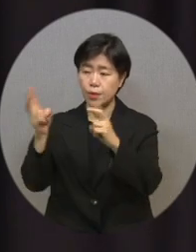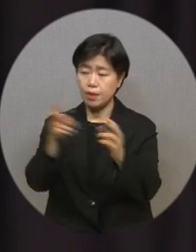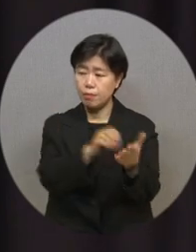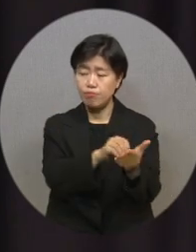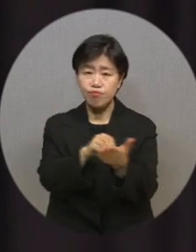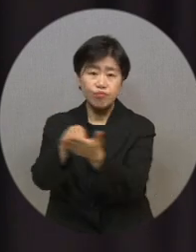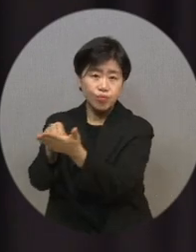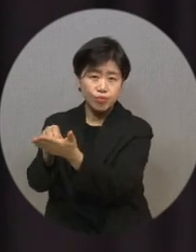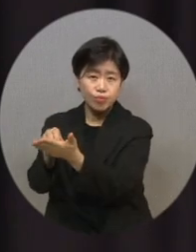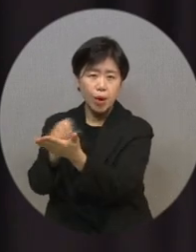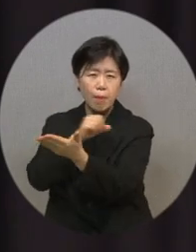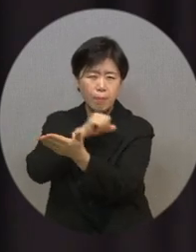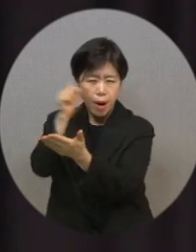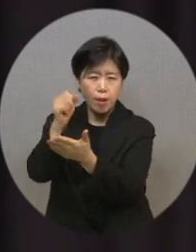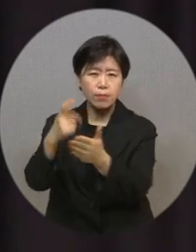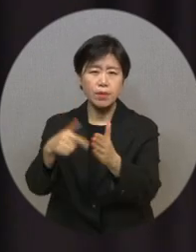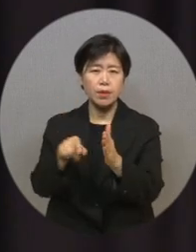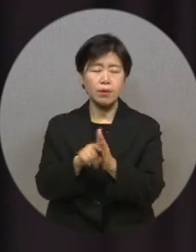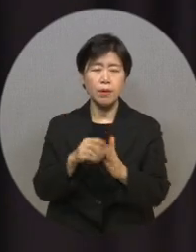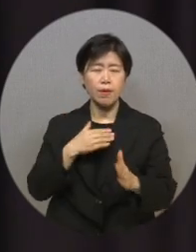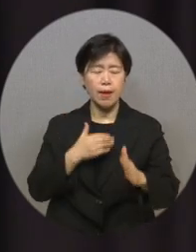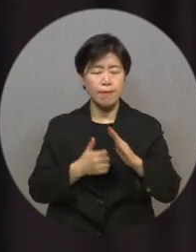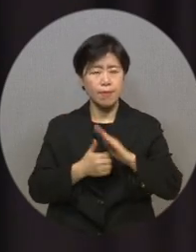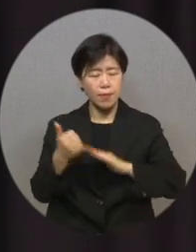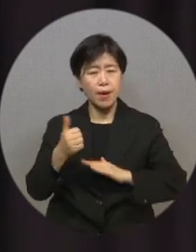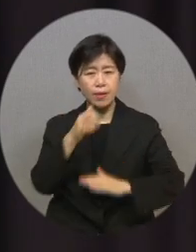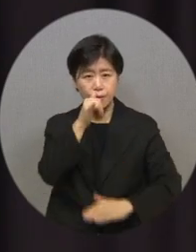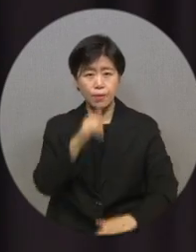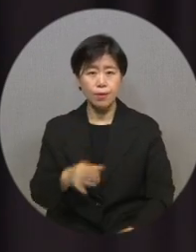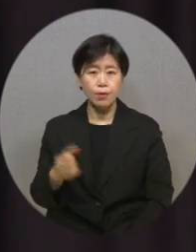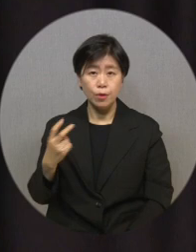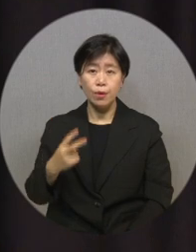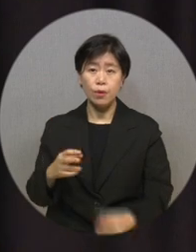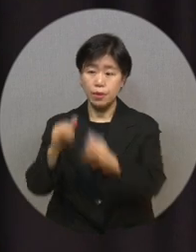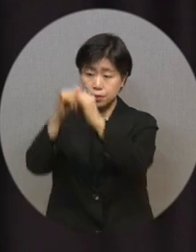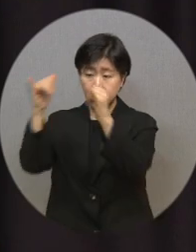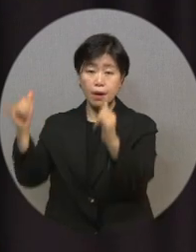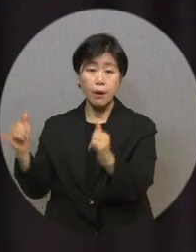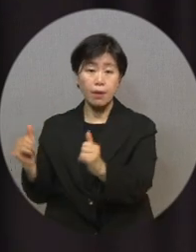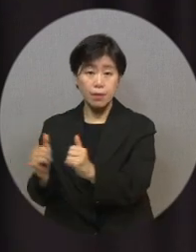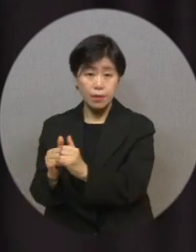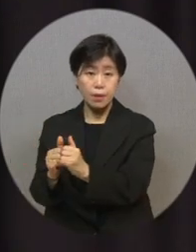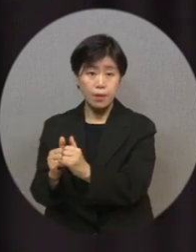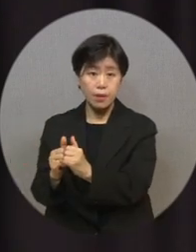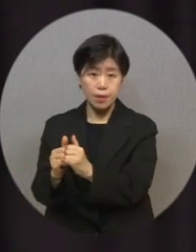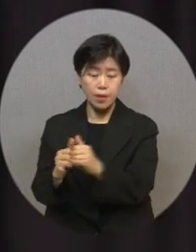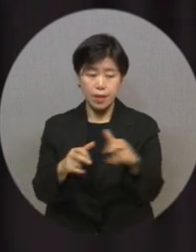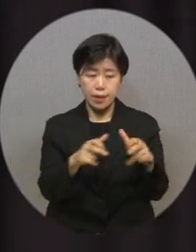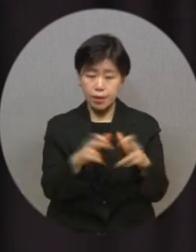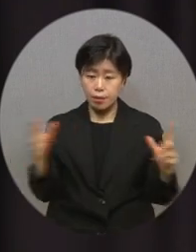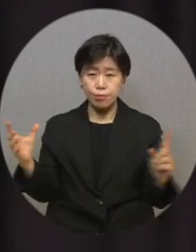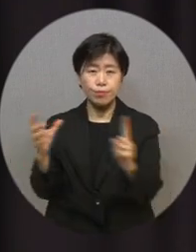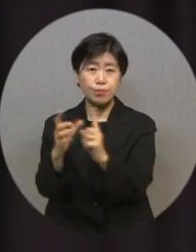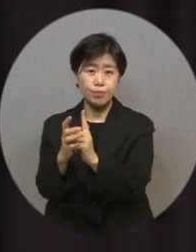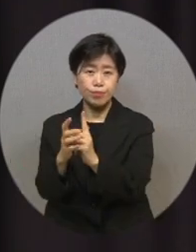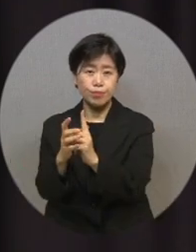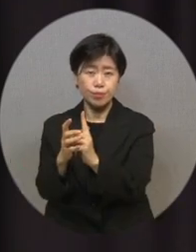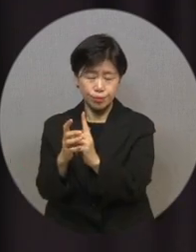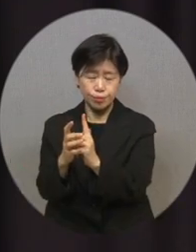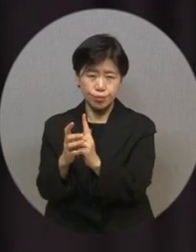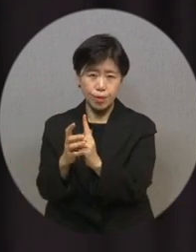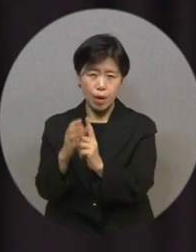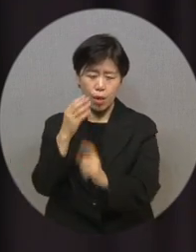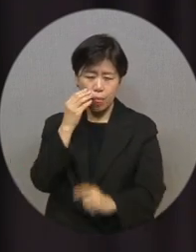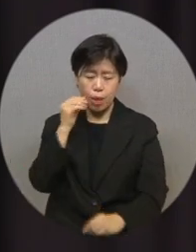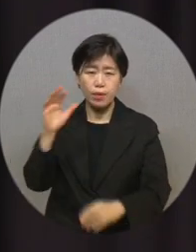취업시키는게 어 개인적인 욕심이기도 하고 사회적인 그런 메커니즘이 잘 돌아가야 되지 않을까 그런 욕심을